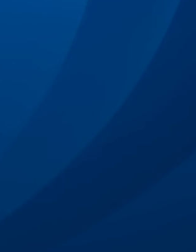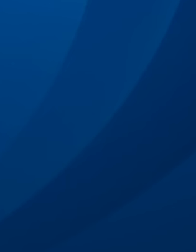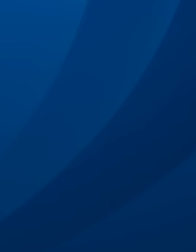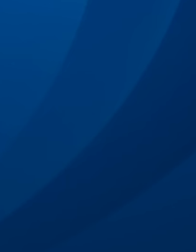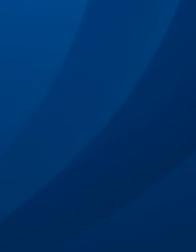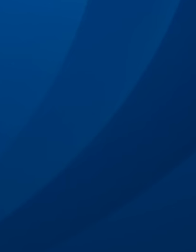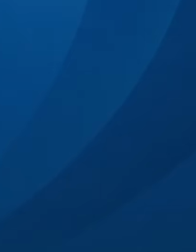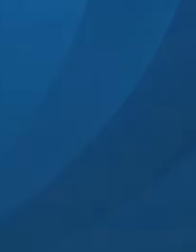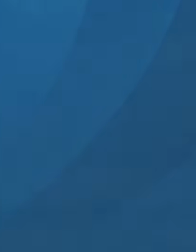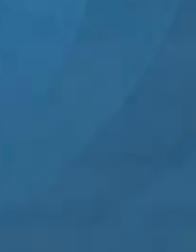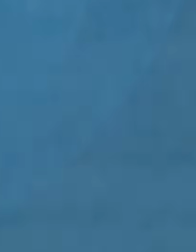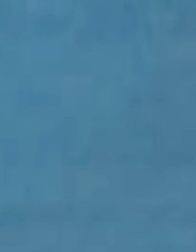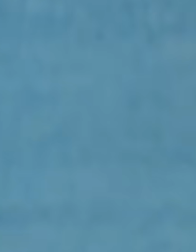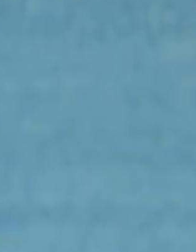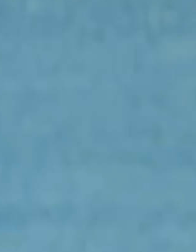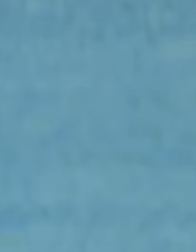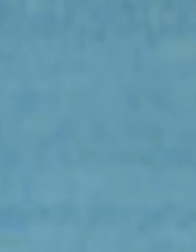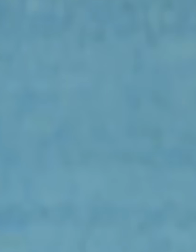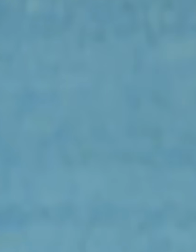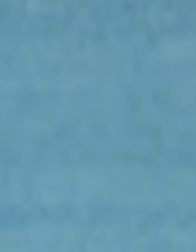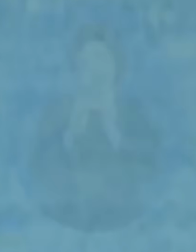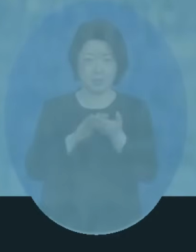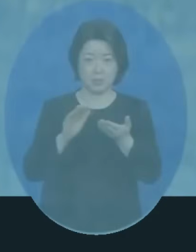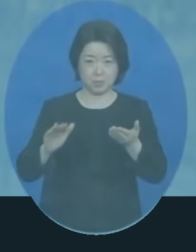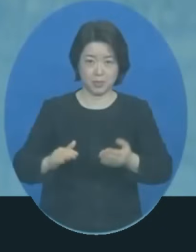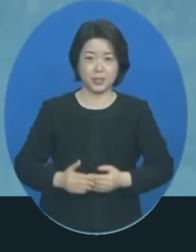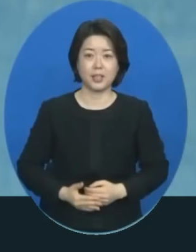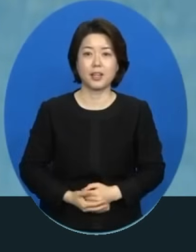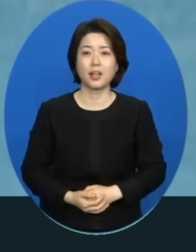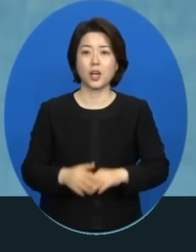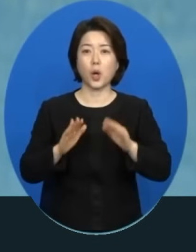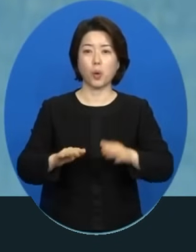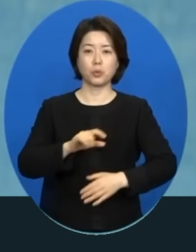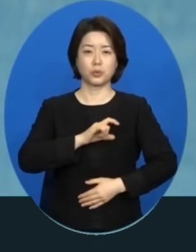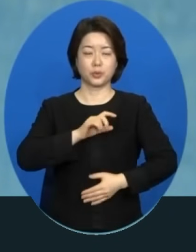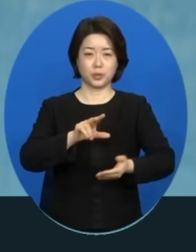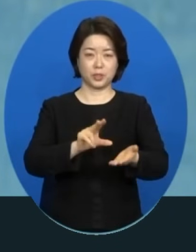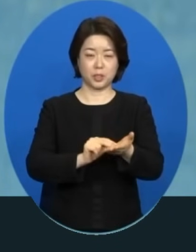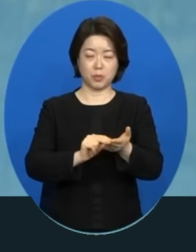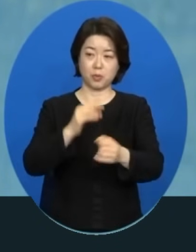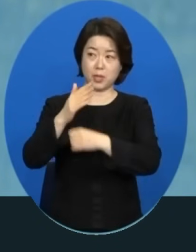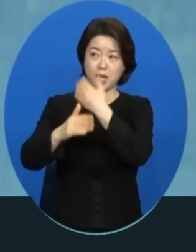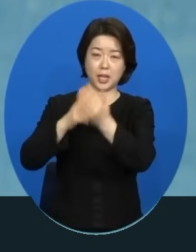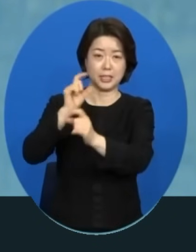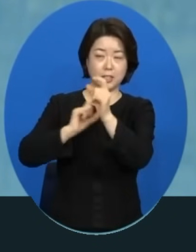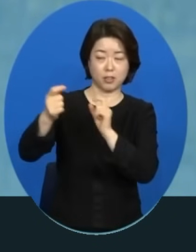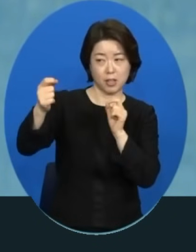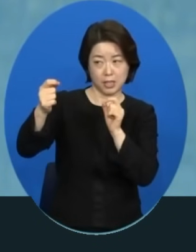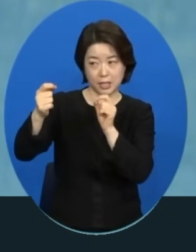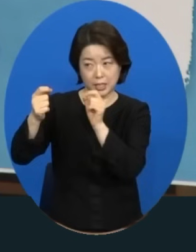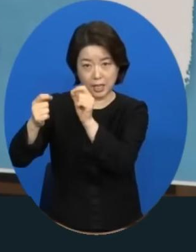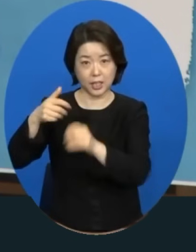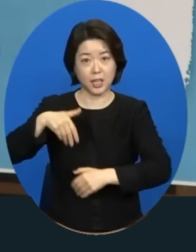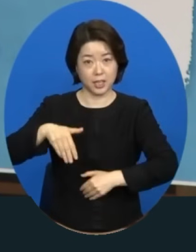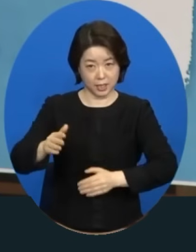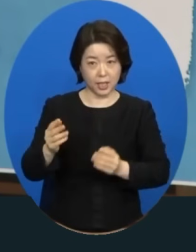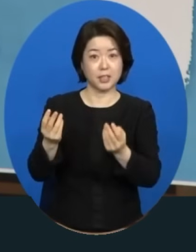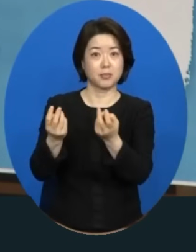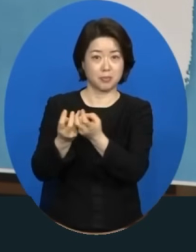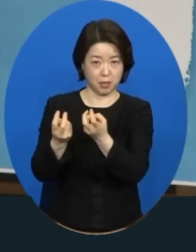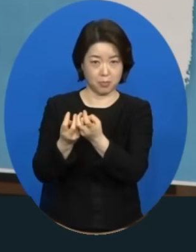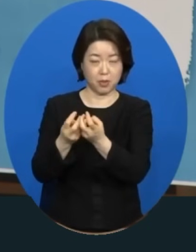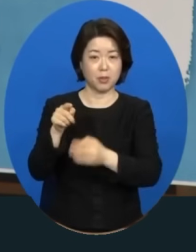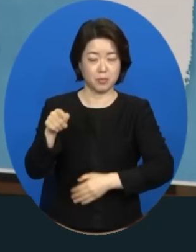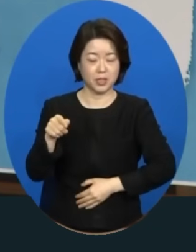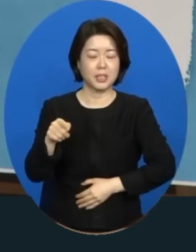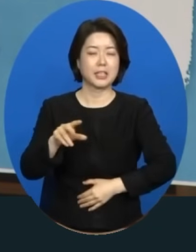높이시리라. 아멘. 하나님의 말씀입니다. 오늘 제목은 하나님께 더 가까이 가는 길, 하나님께 더 가까이 가는 길이란